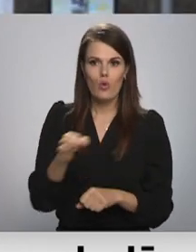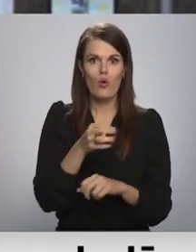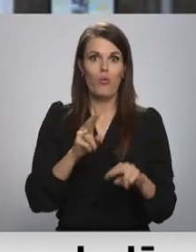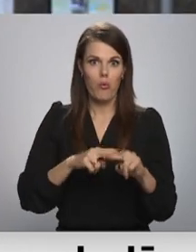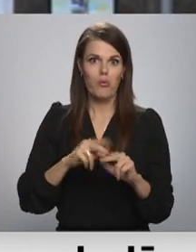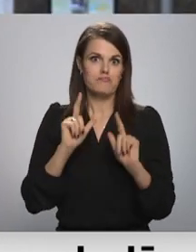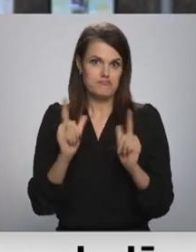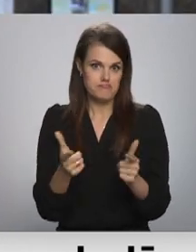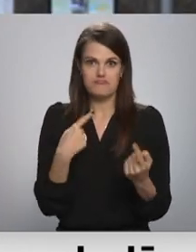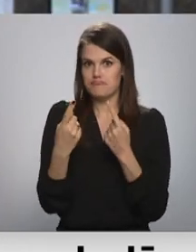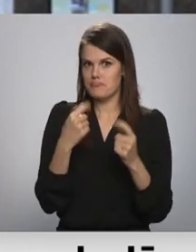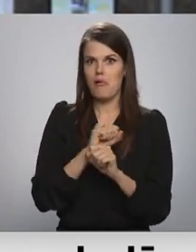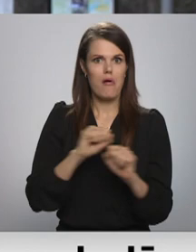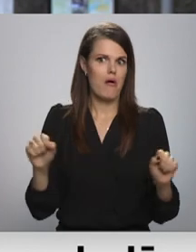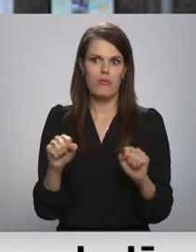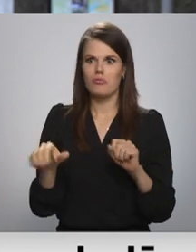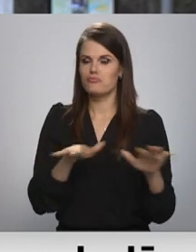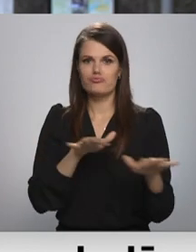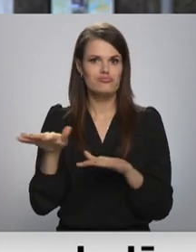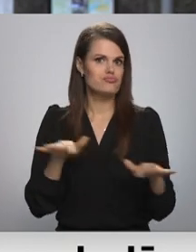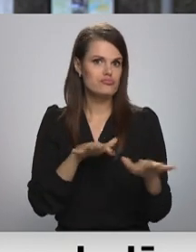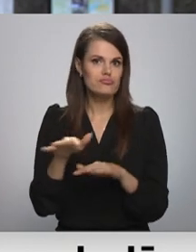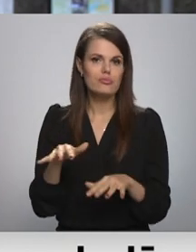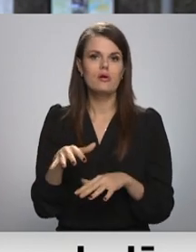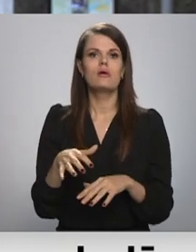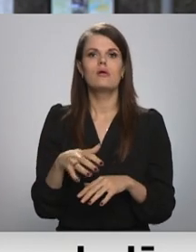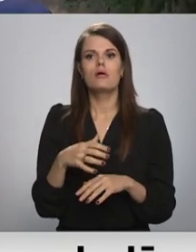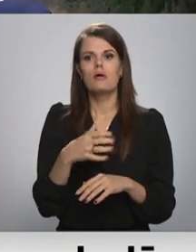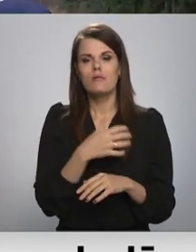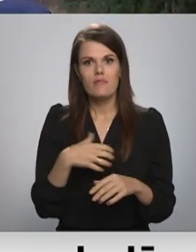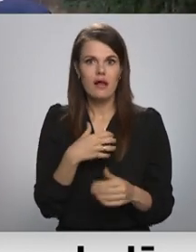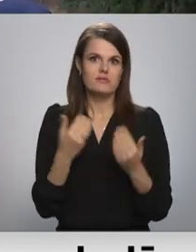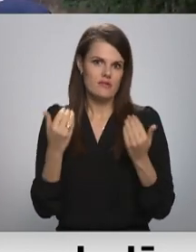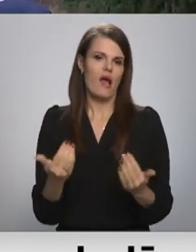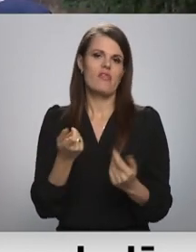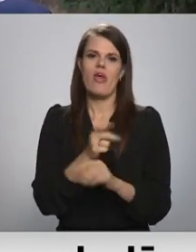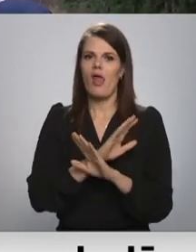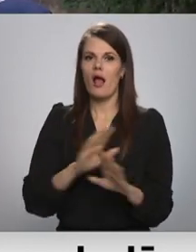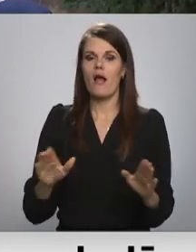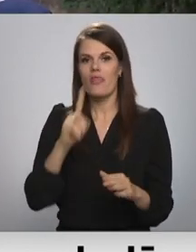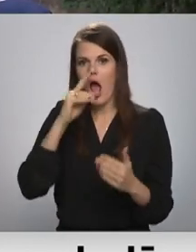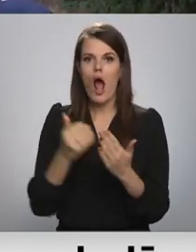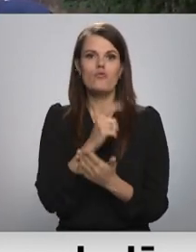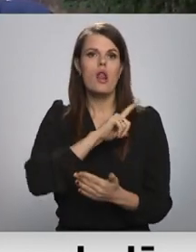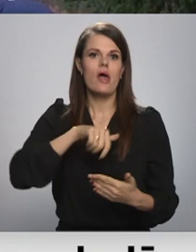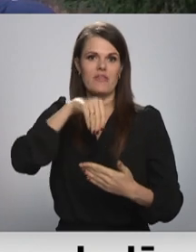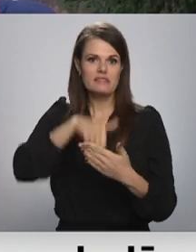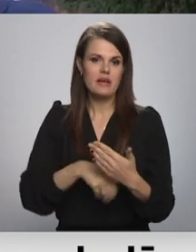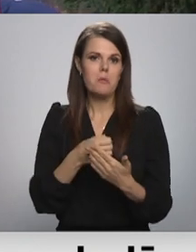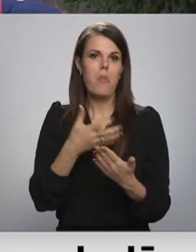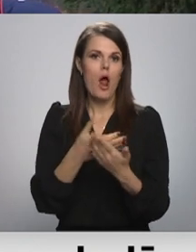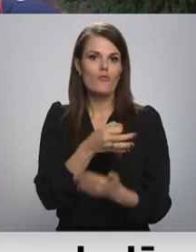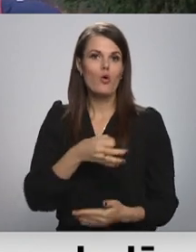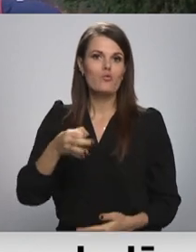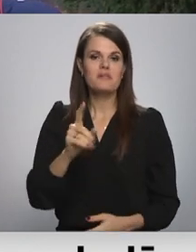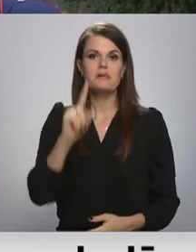mani un ļoti ātri nūrēgjā. Jo vādziet ādinam vai nu nekot. Atjaunotās Latvijas vēsturē Balvu novads ir pirmais,